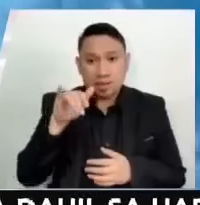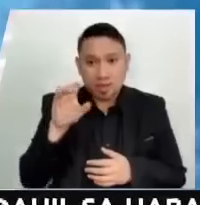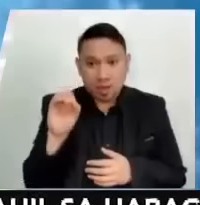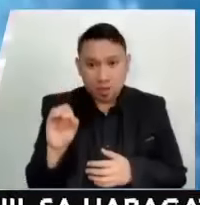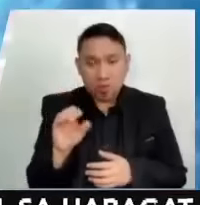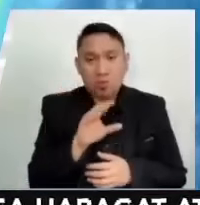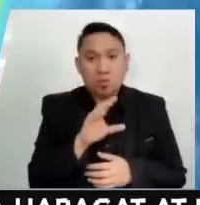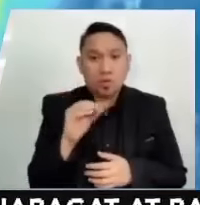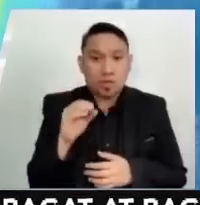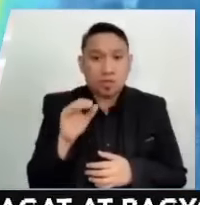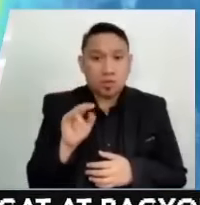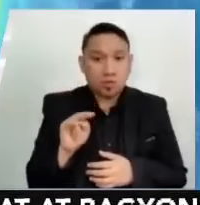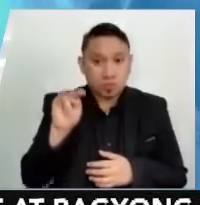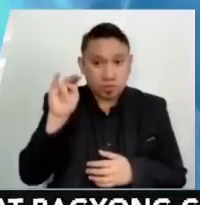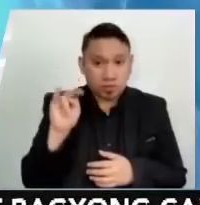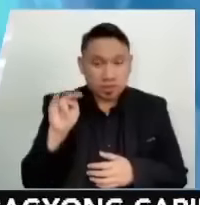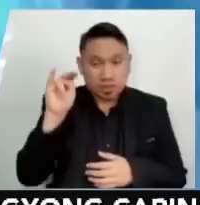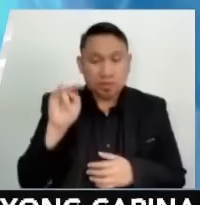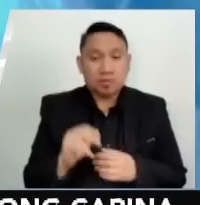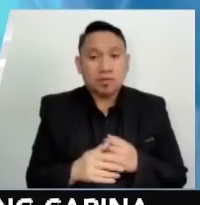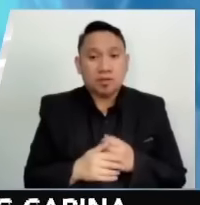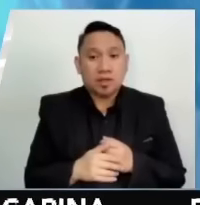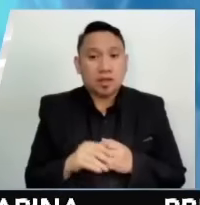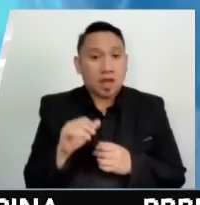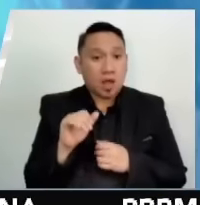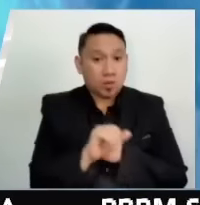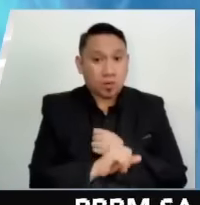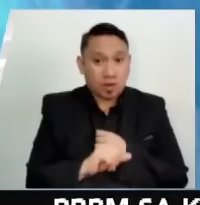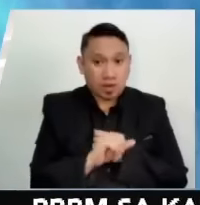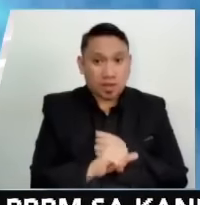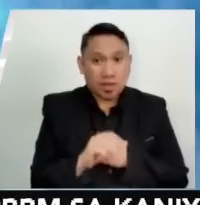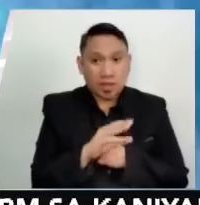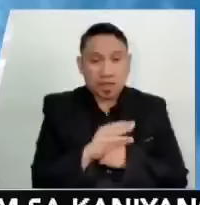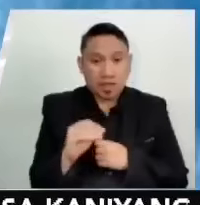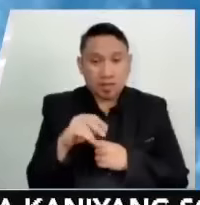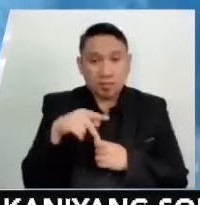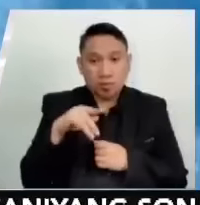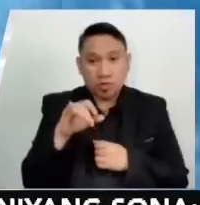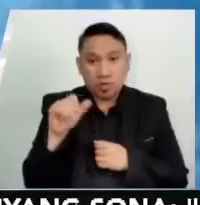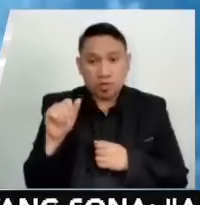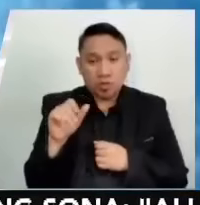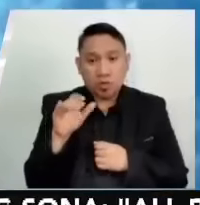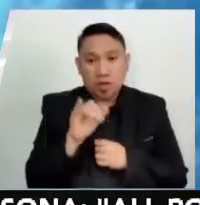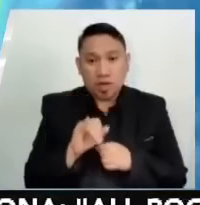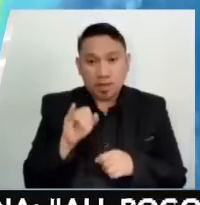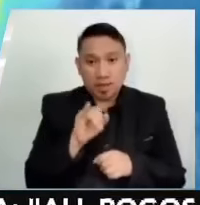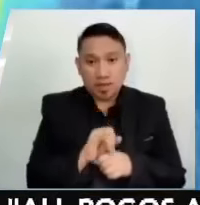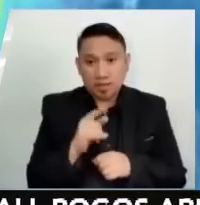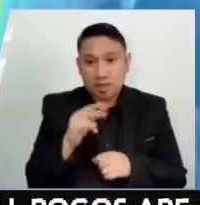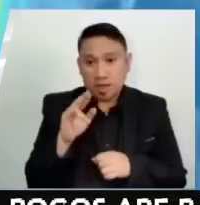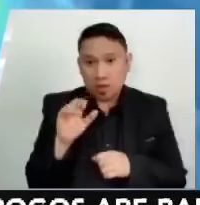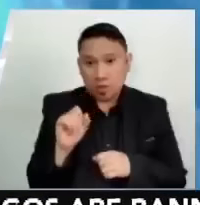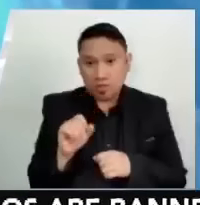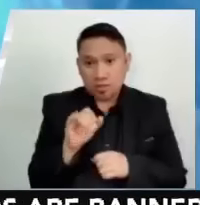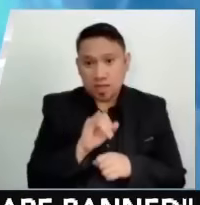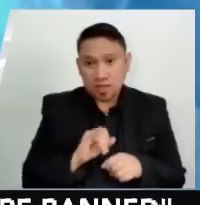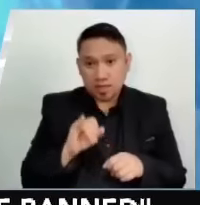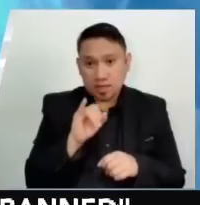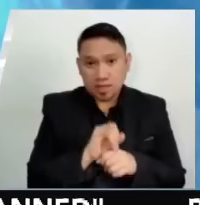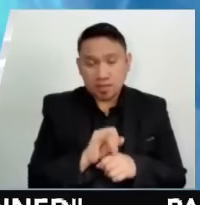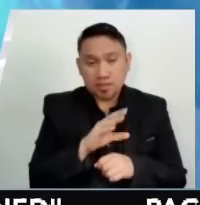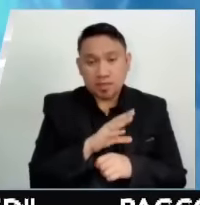portion ng Ilocos Norte, northern portion ng Aurora, Polillo Islands, Calaguas Islands, pati na rin yung northern portion ng